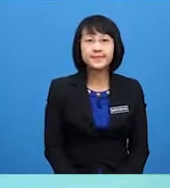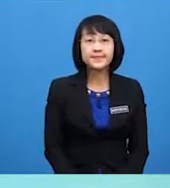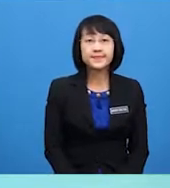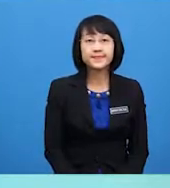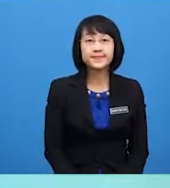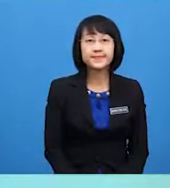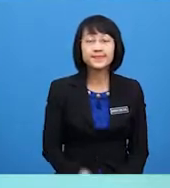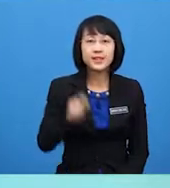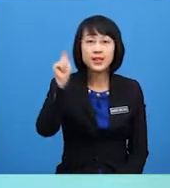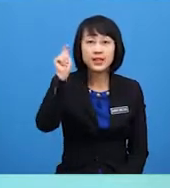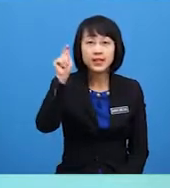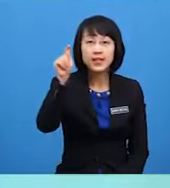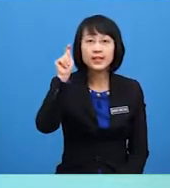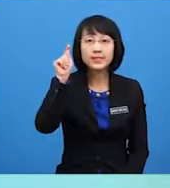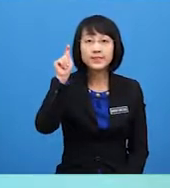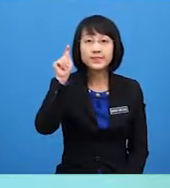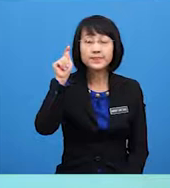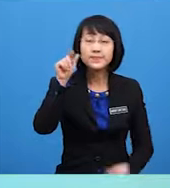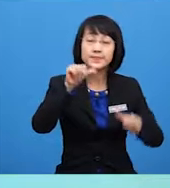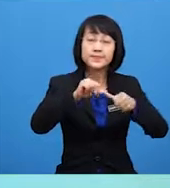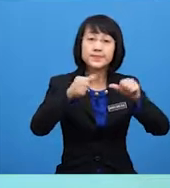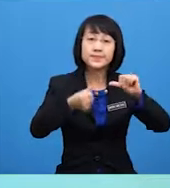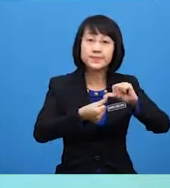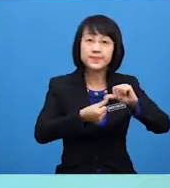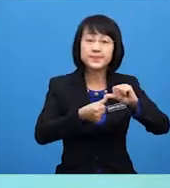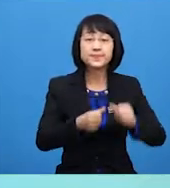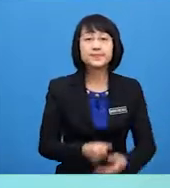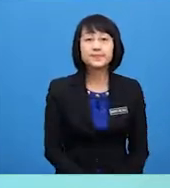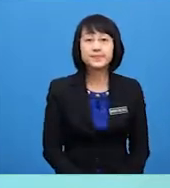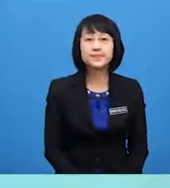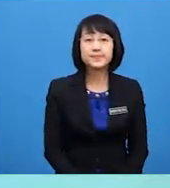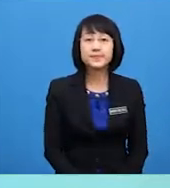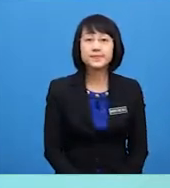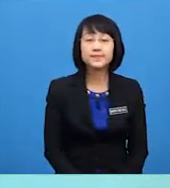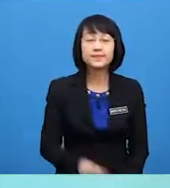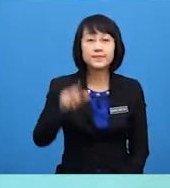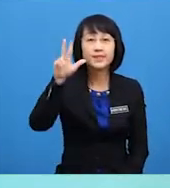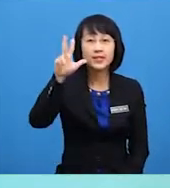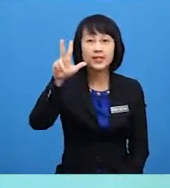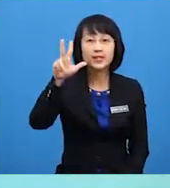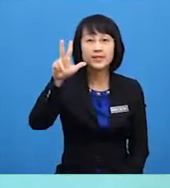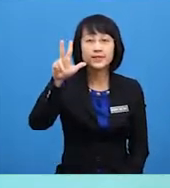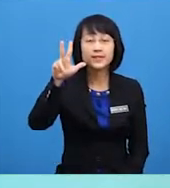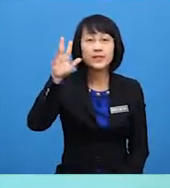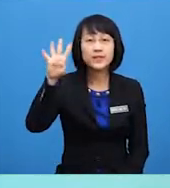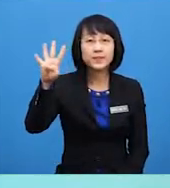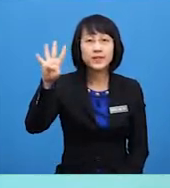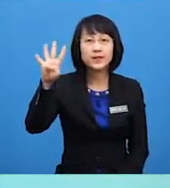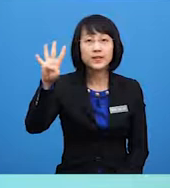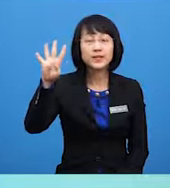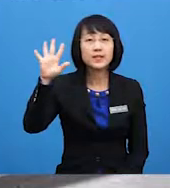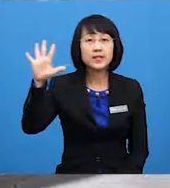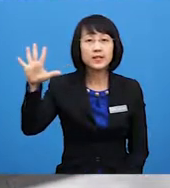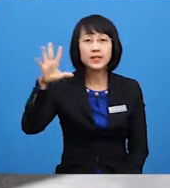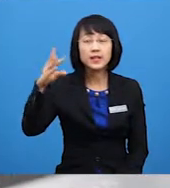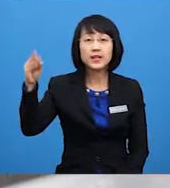Tanda angka ditandai dengan titik 3, 4, 5